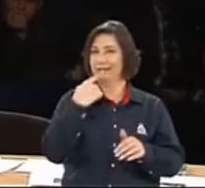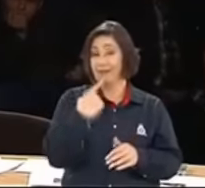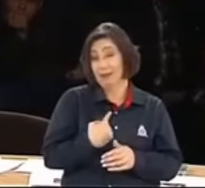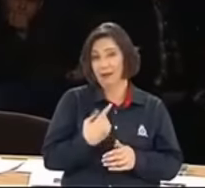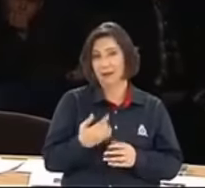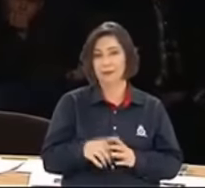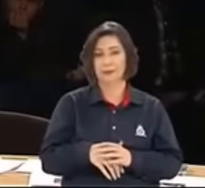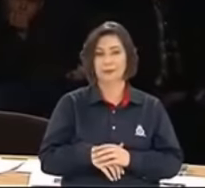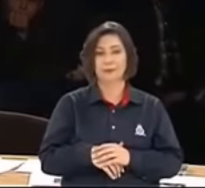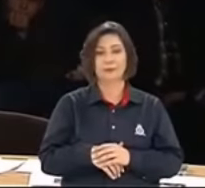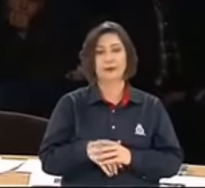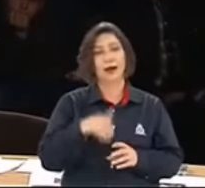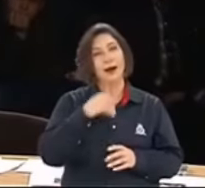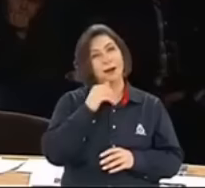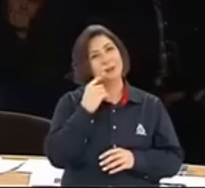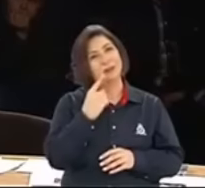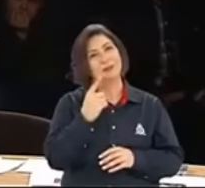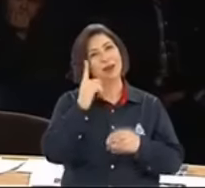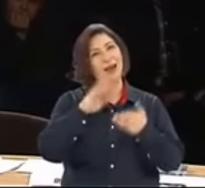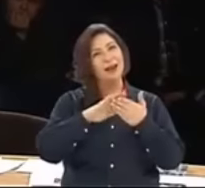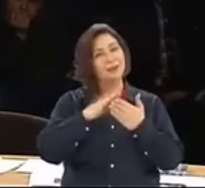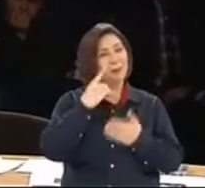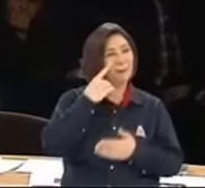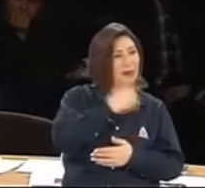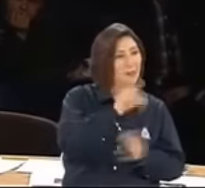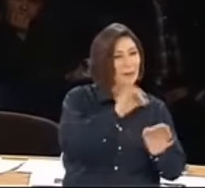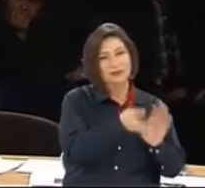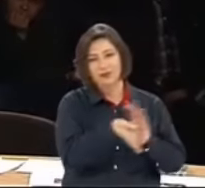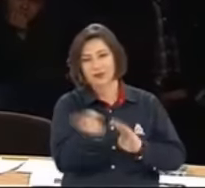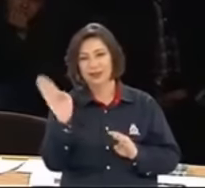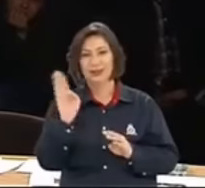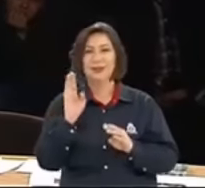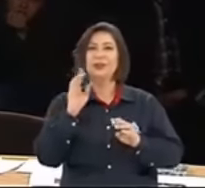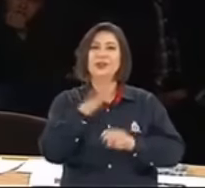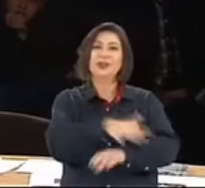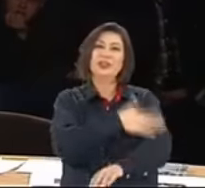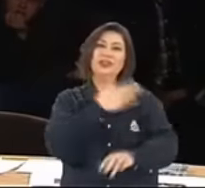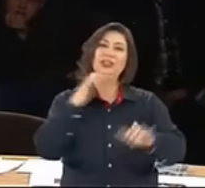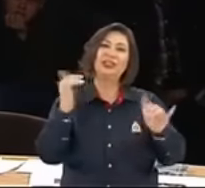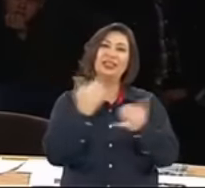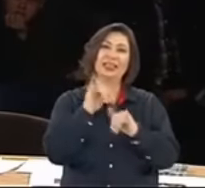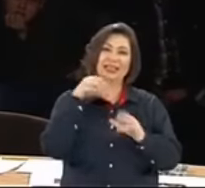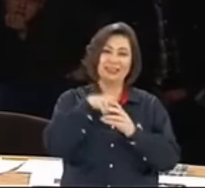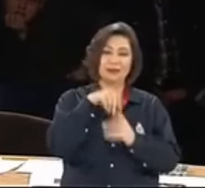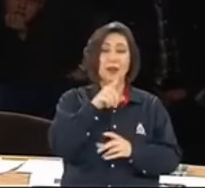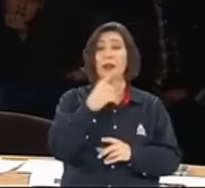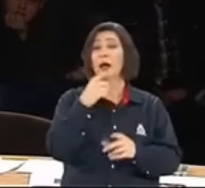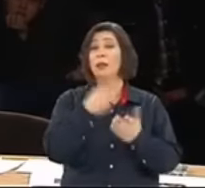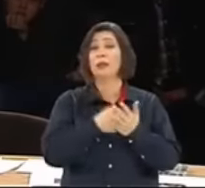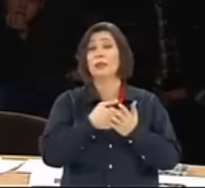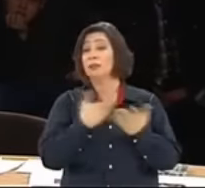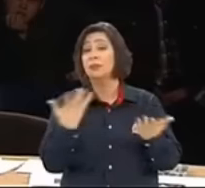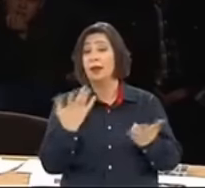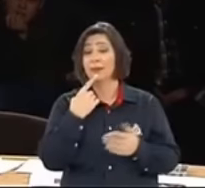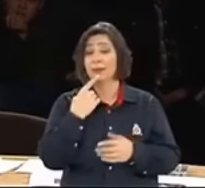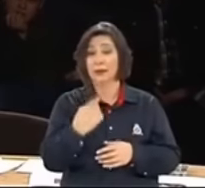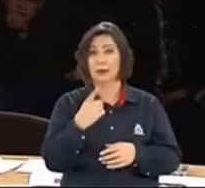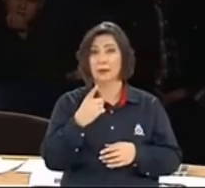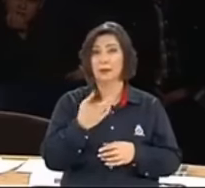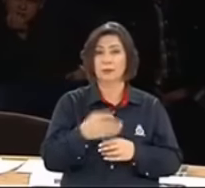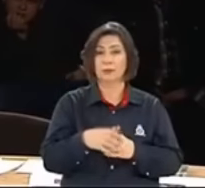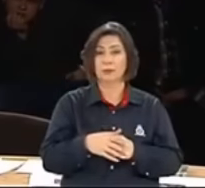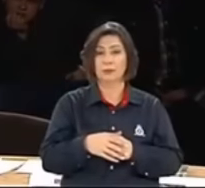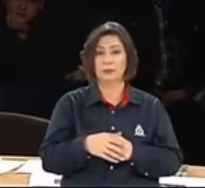dedi. Abi dedim, bir arkadaşa bakıp hemen çıkacağım cennetten. Hem senin adın ne bakayım dedi Erkan abi, bana müdahale etti